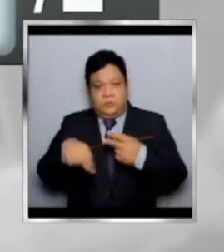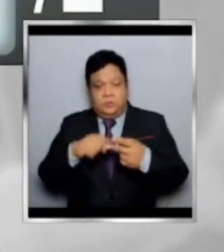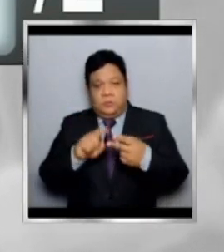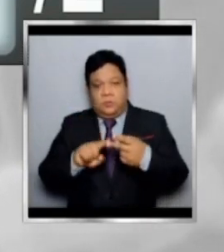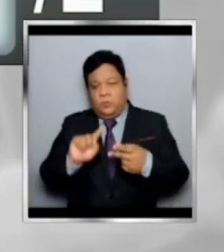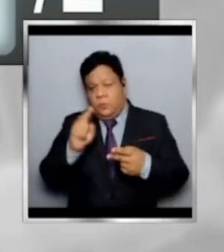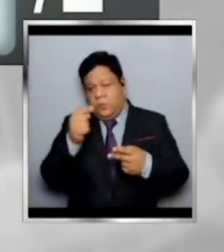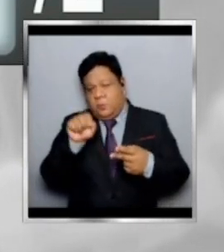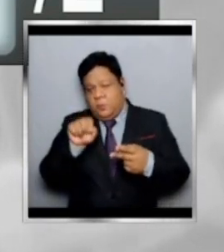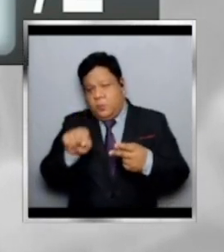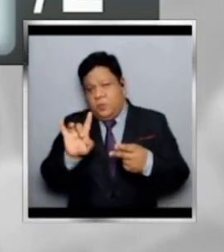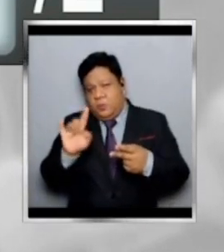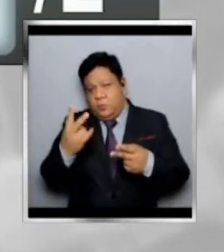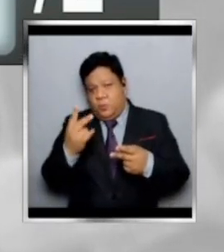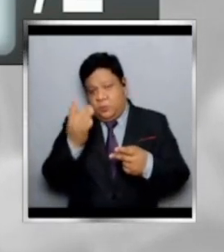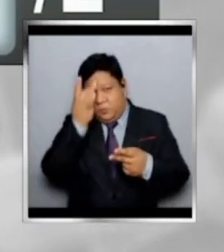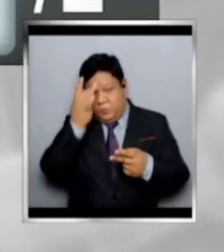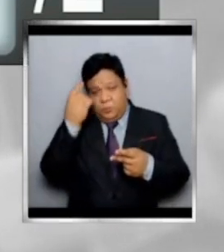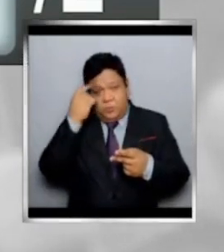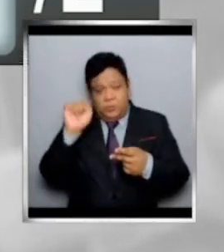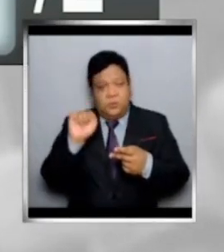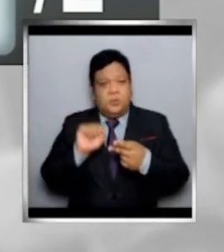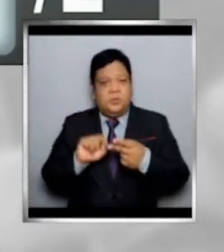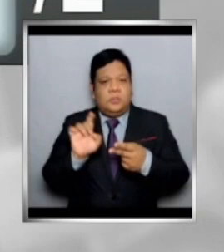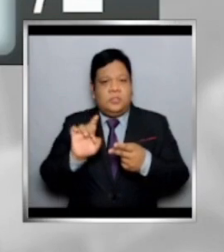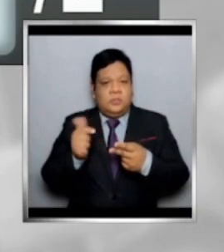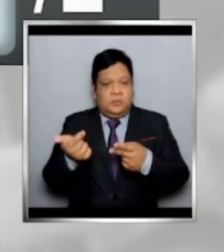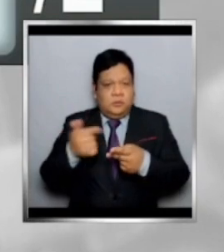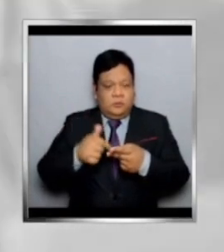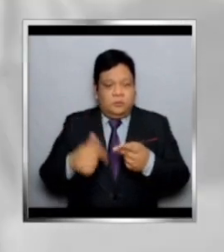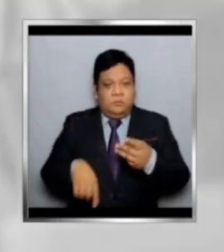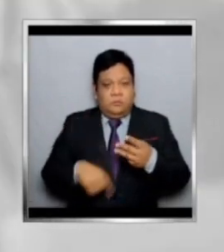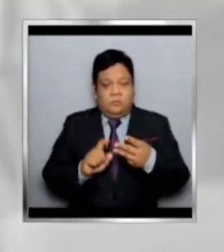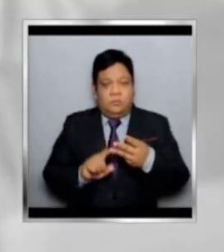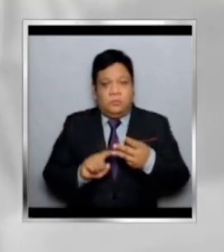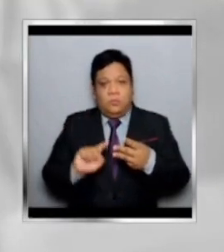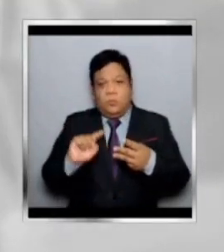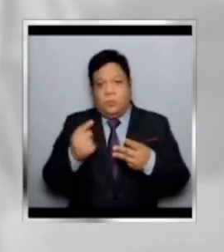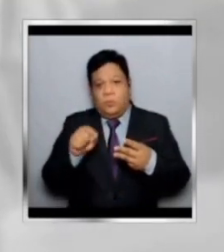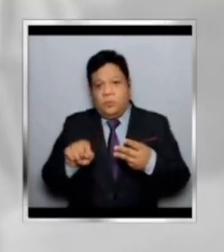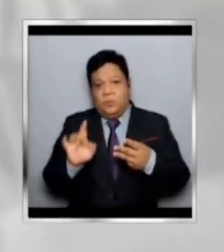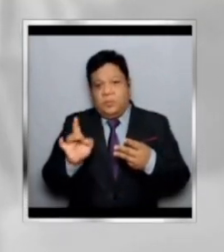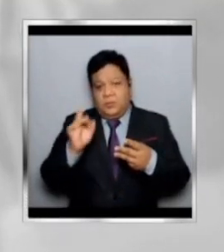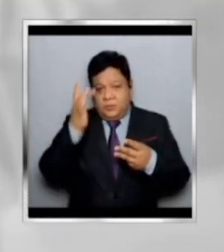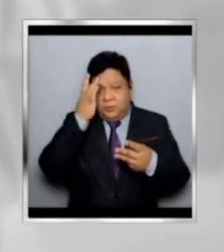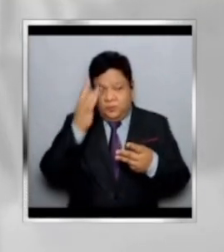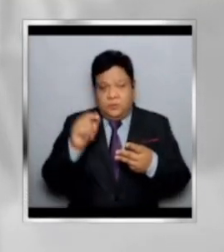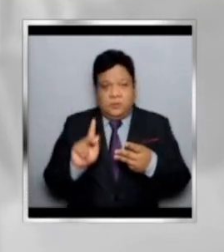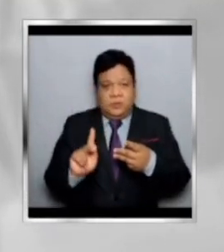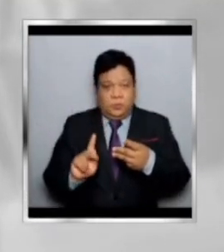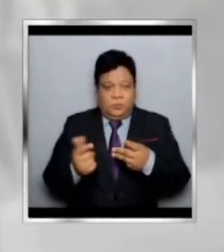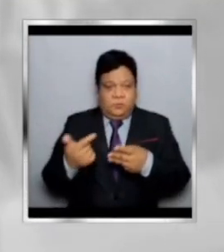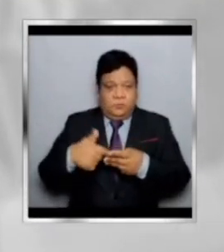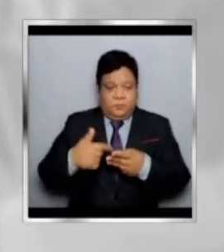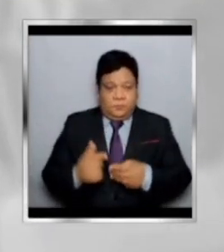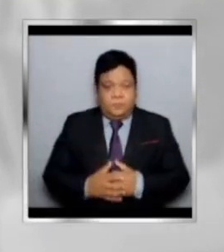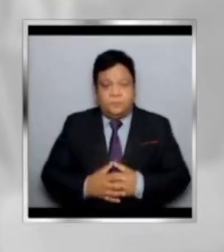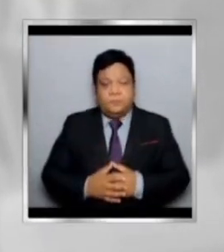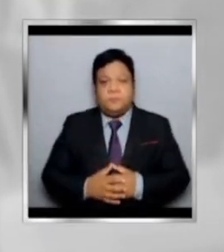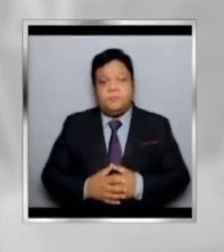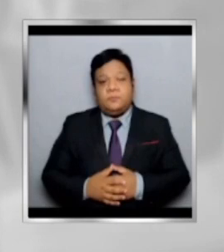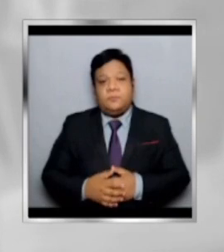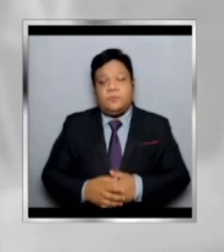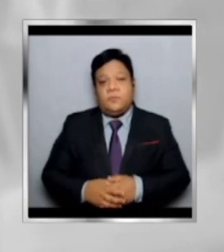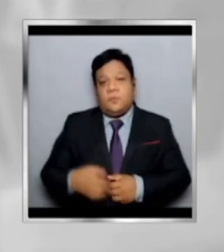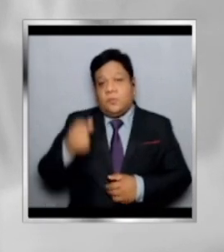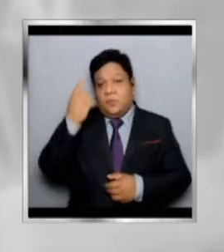82 centavos sa kada litro naman ng diesel, at 1 peso and 80 centavos naman sa kerosene. Mas mataas naman ang projection